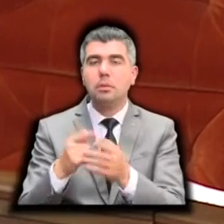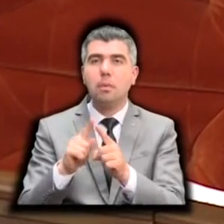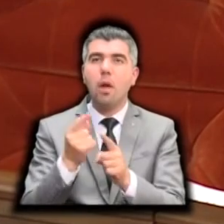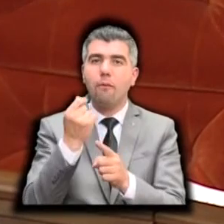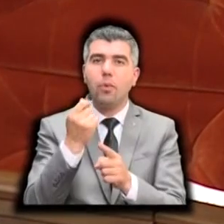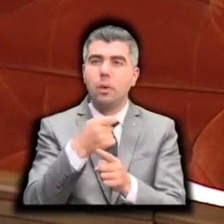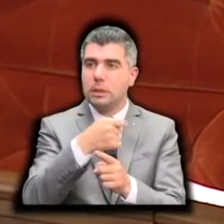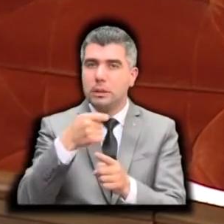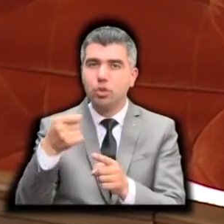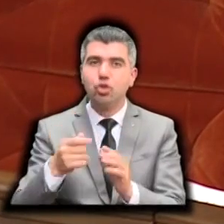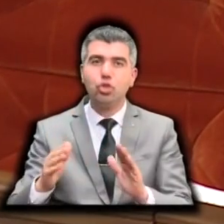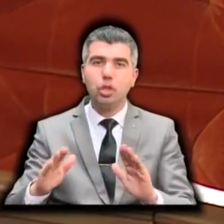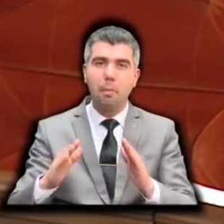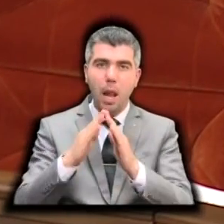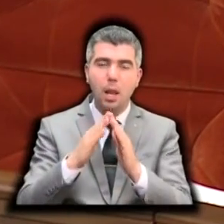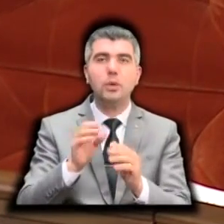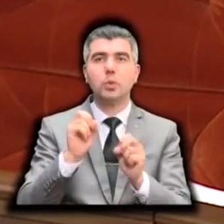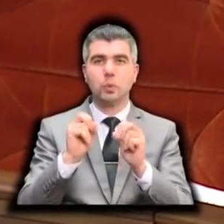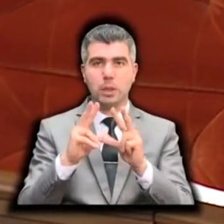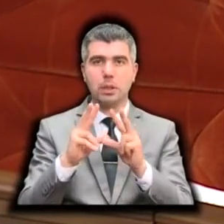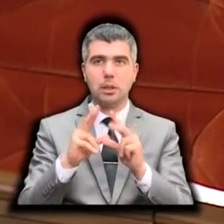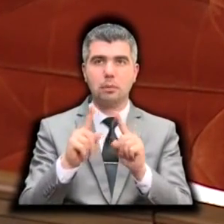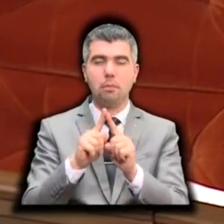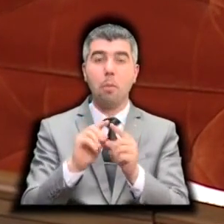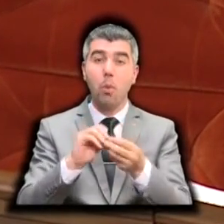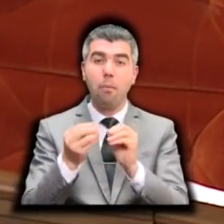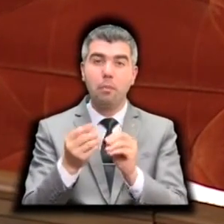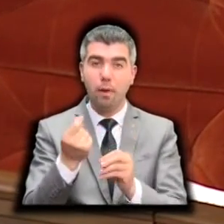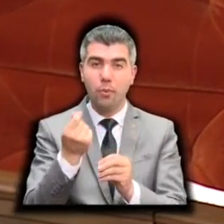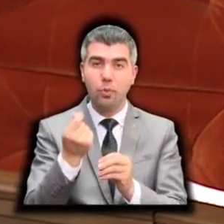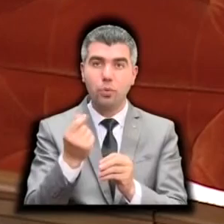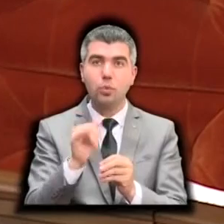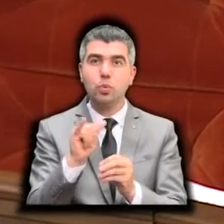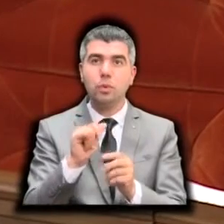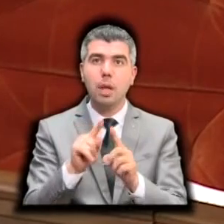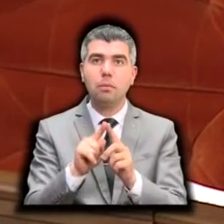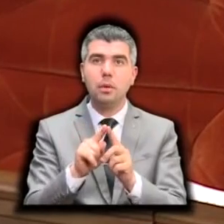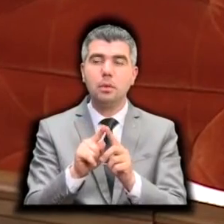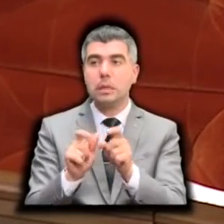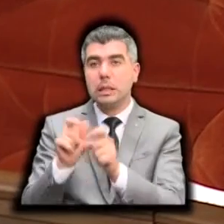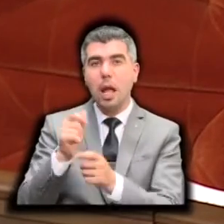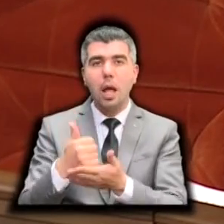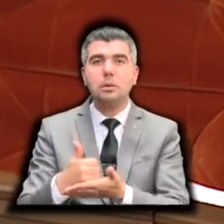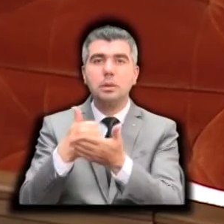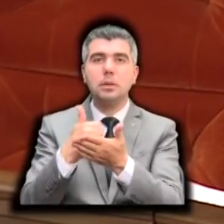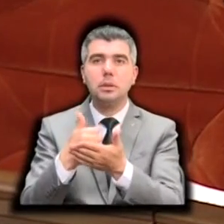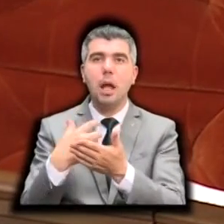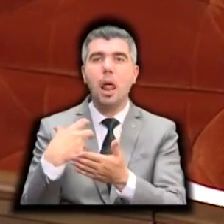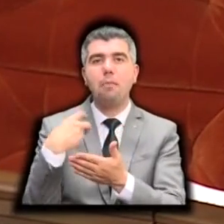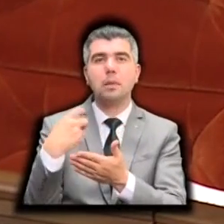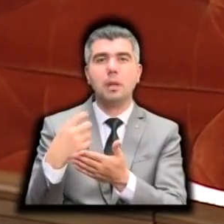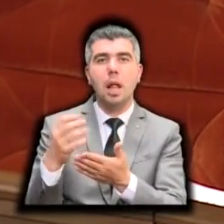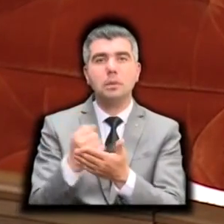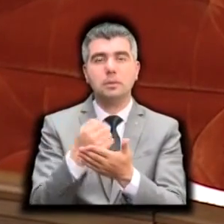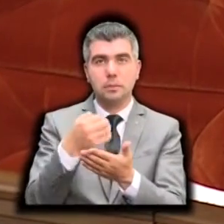نعطيو لصحاب الجبل، ماشي المشكل الفلوس، المشكل هو تنعطيهم تيديهم الغلاظ، هذا هو